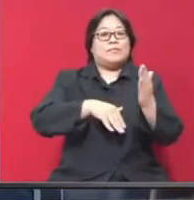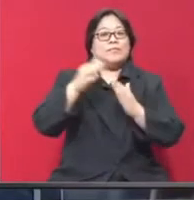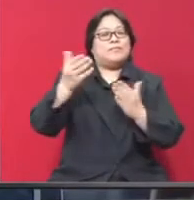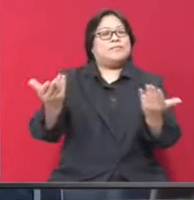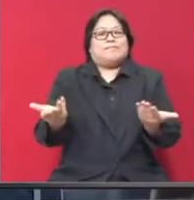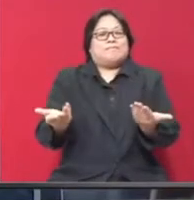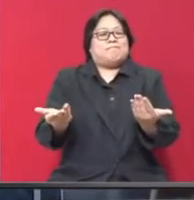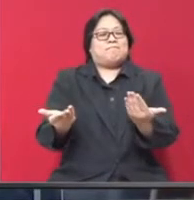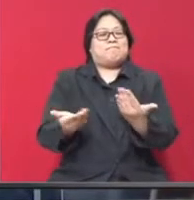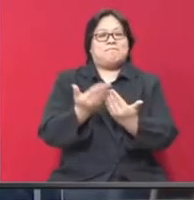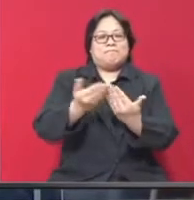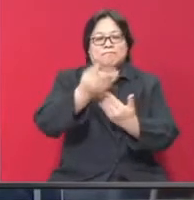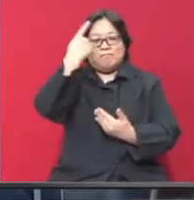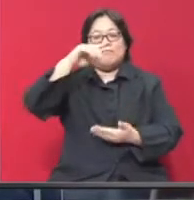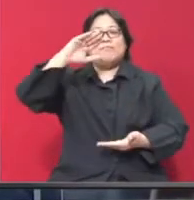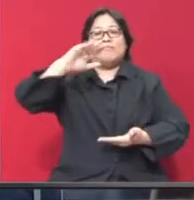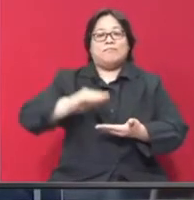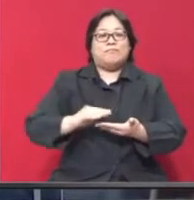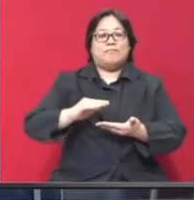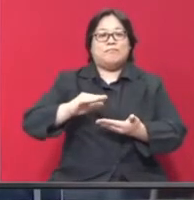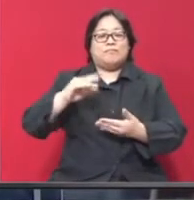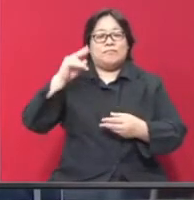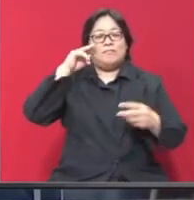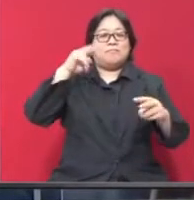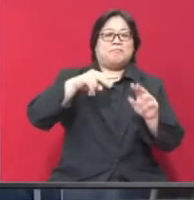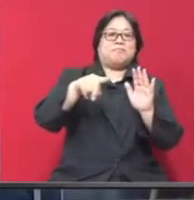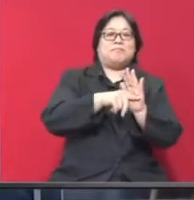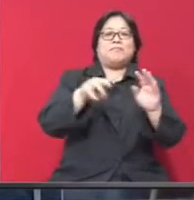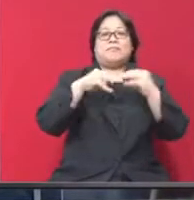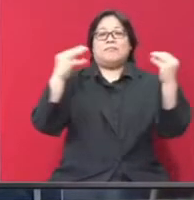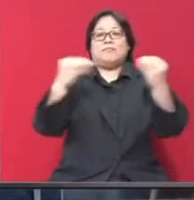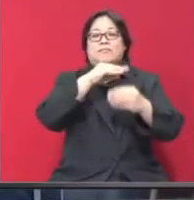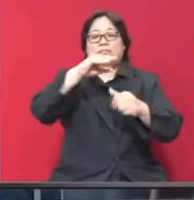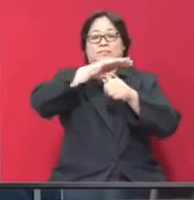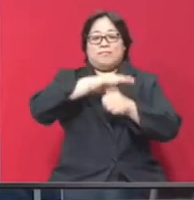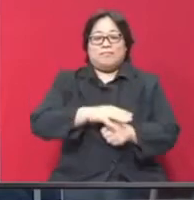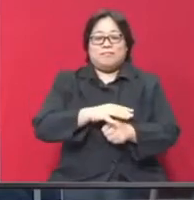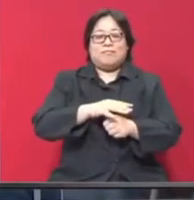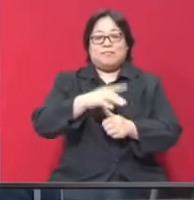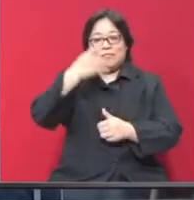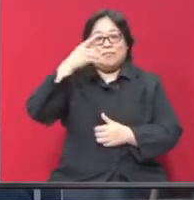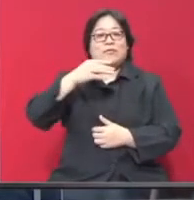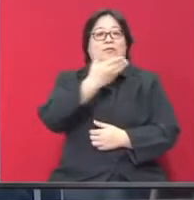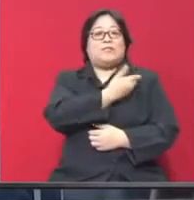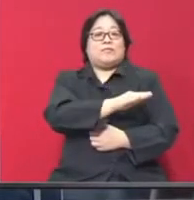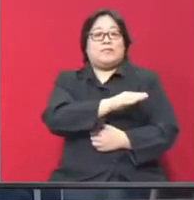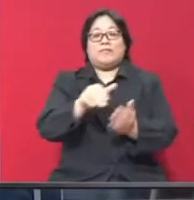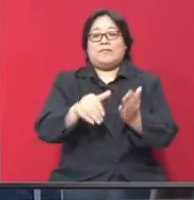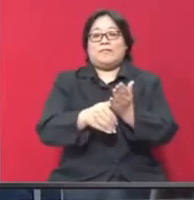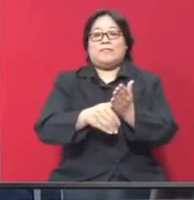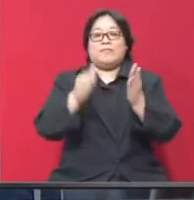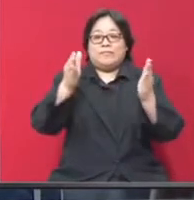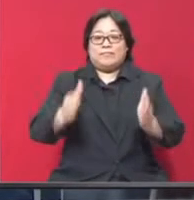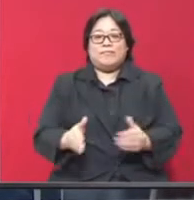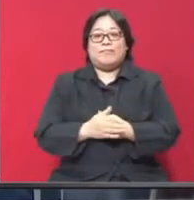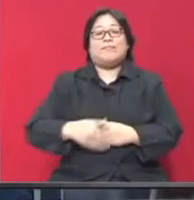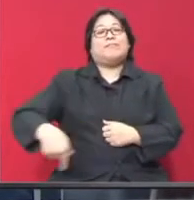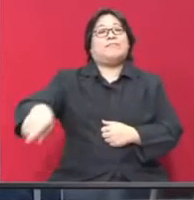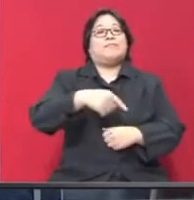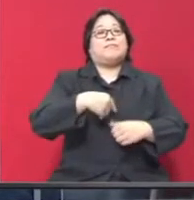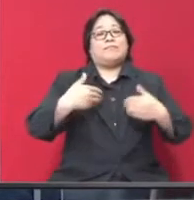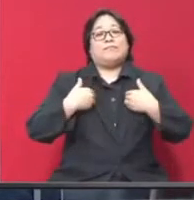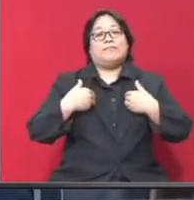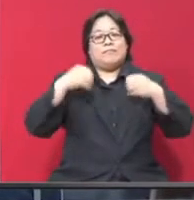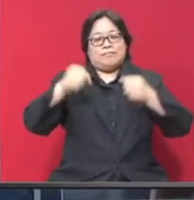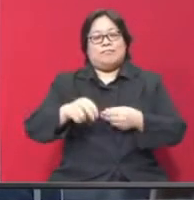segar bagi mengurangkan stigma masyarakat dan tekanan sosial terhadap bekas penagih dadah supaya mereka mendapat